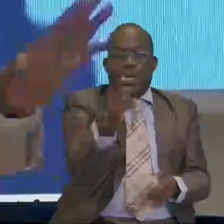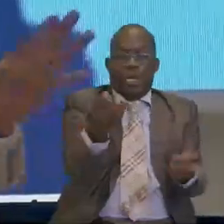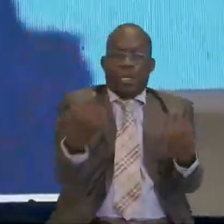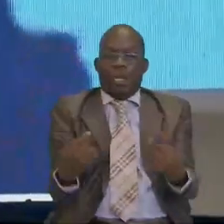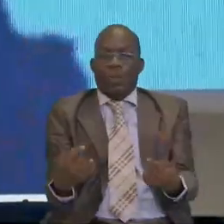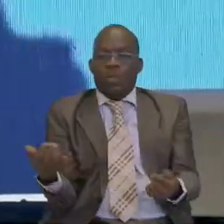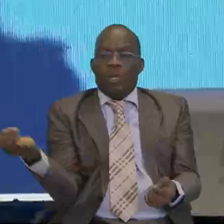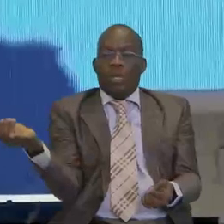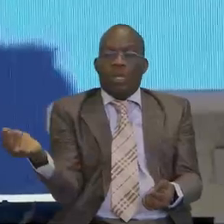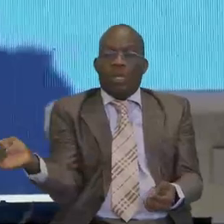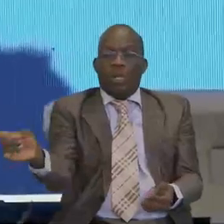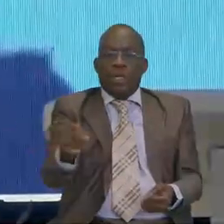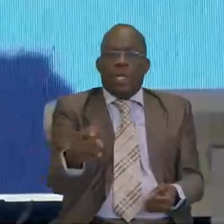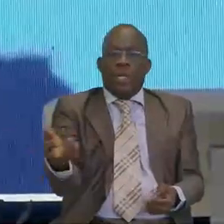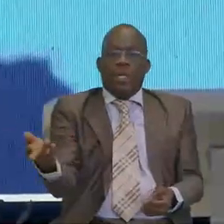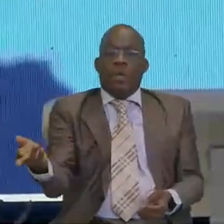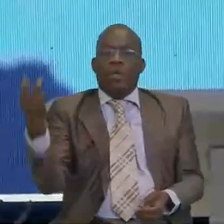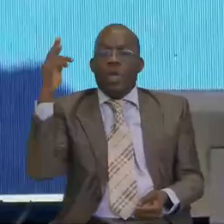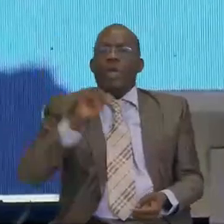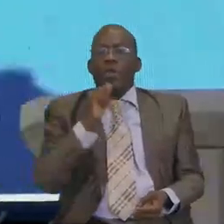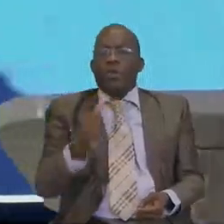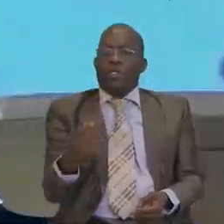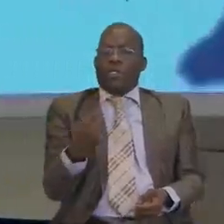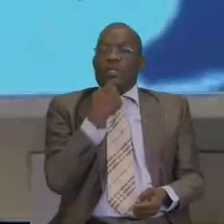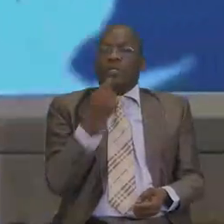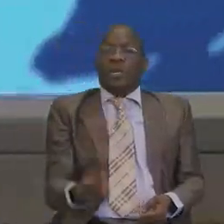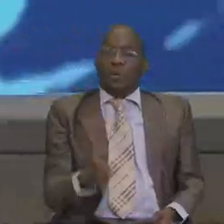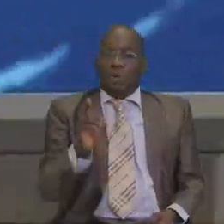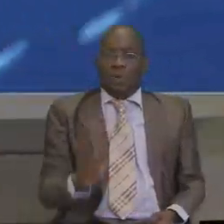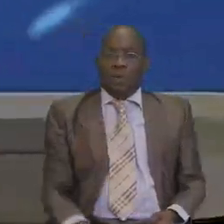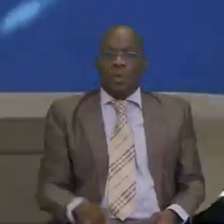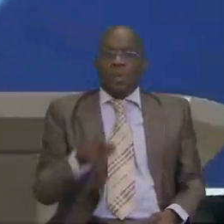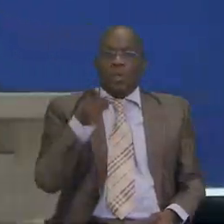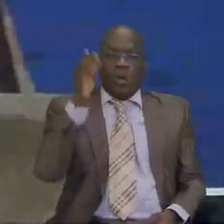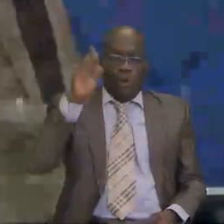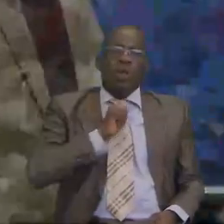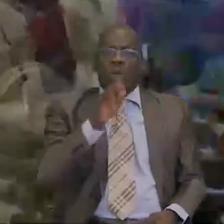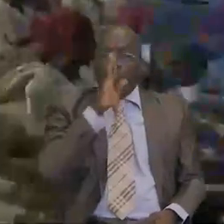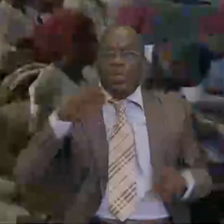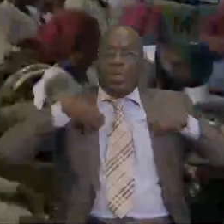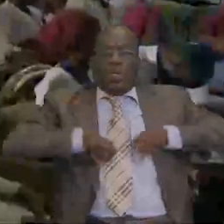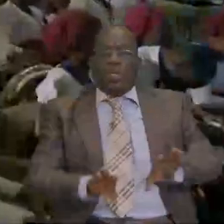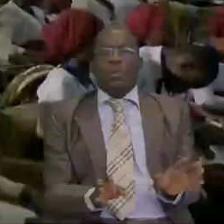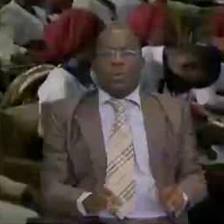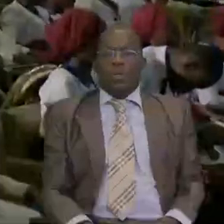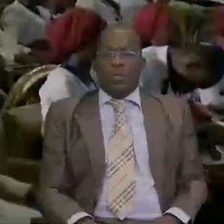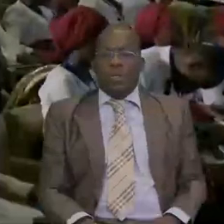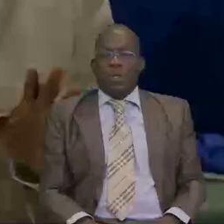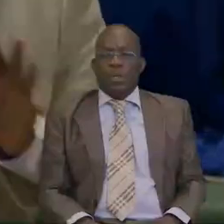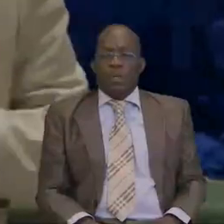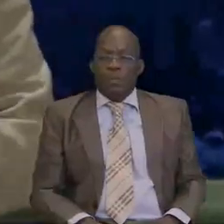Et ils n'étaient pas déçus. Toi, tu ne seras pas déçu. En